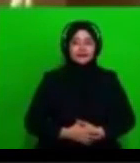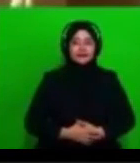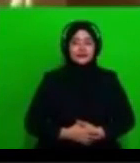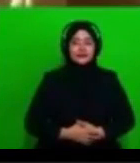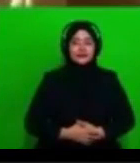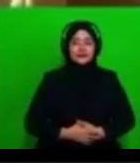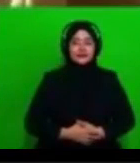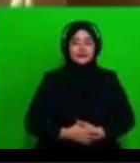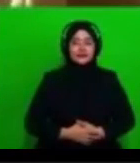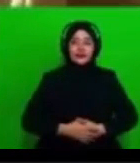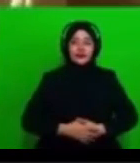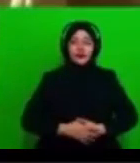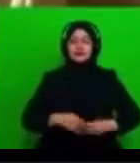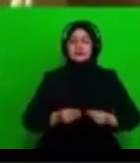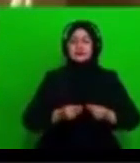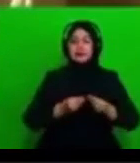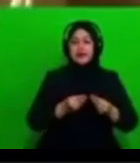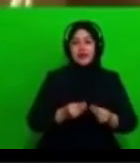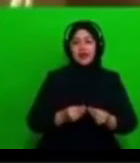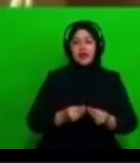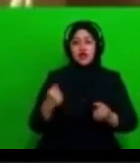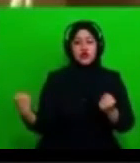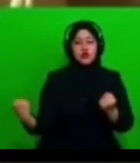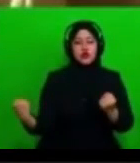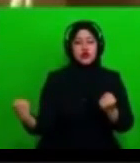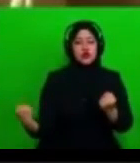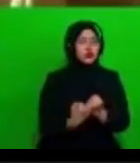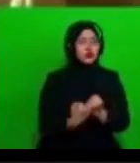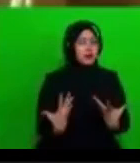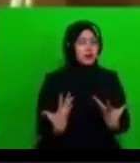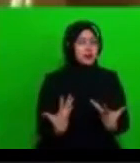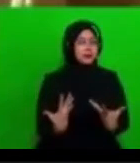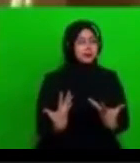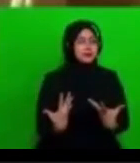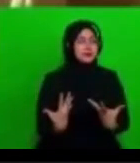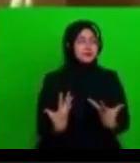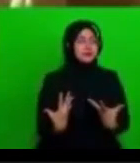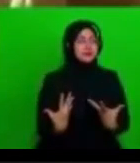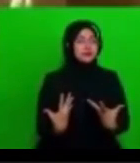juga bisa memberikan dukungan-dukungan yang sifatnya itu